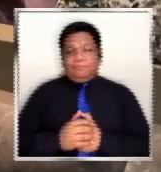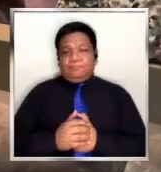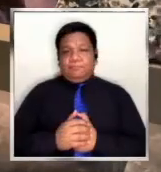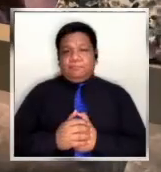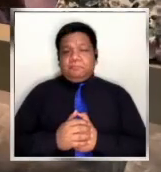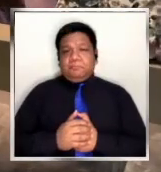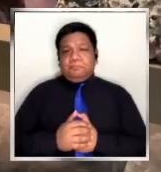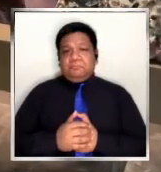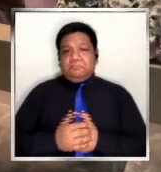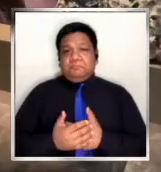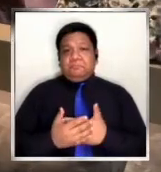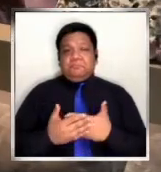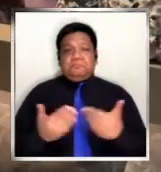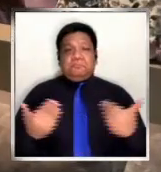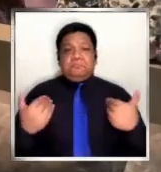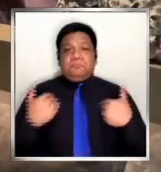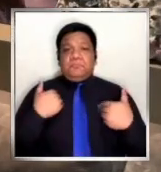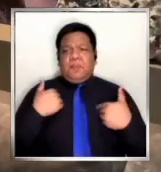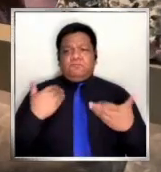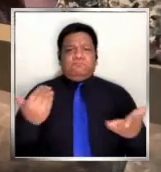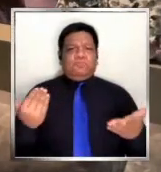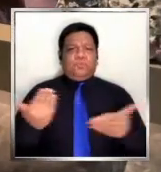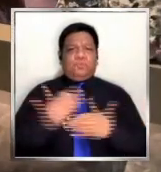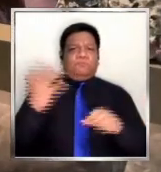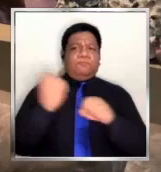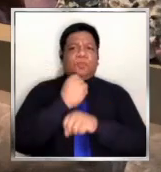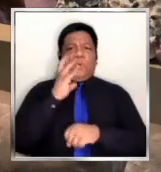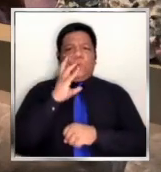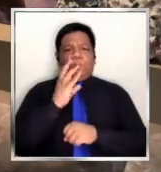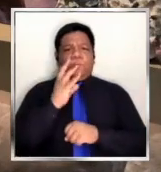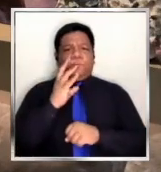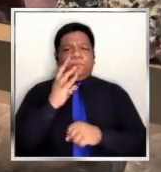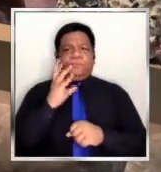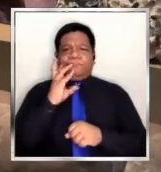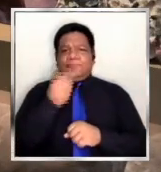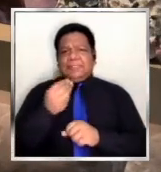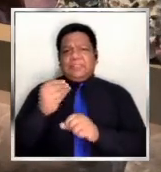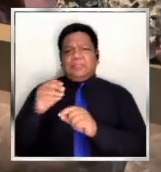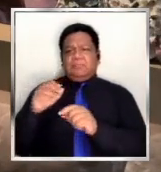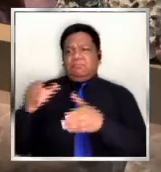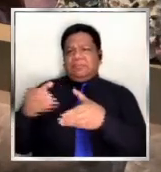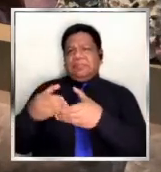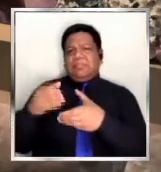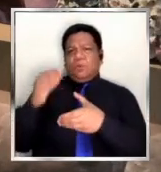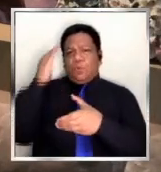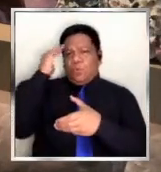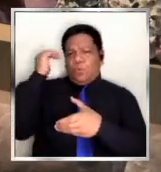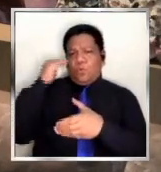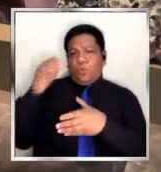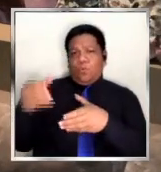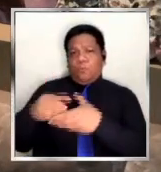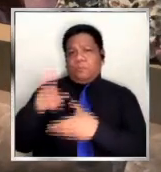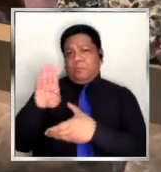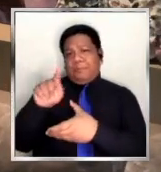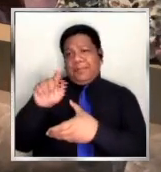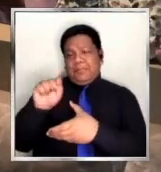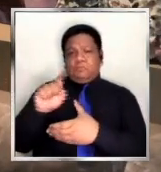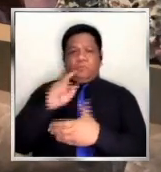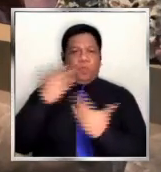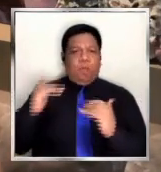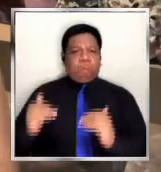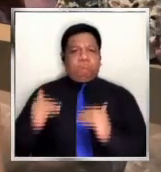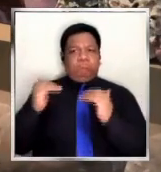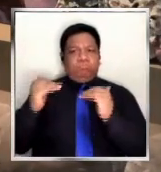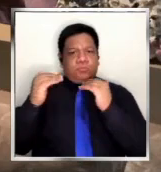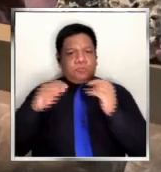back-to-back new achievement ang mga bagong single at album ng K-pop group na BTS. Lumelevel na sila sa mga nagawa ng mga